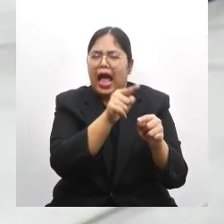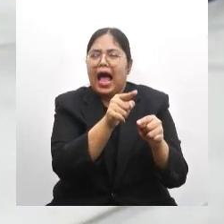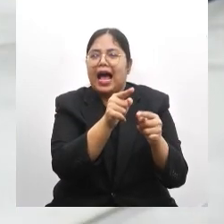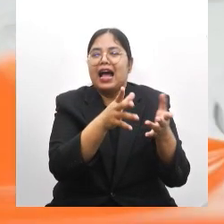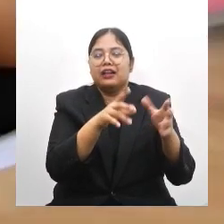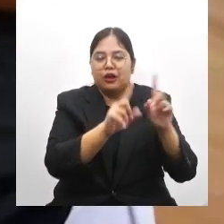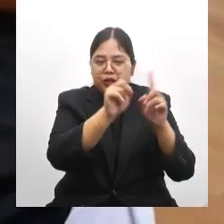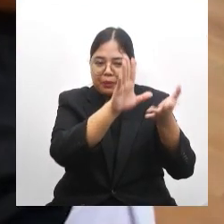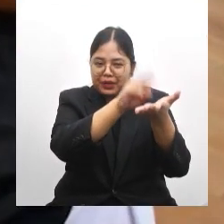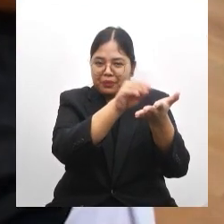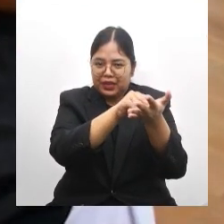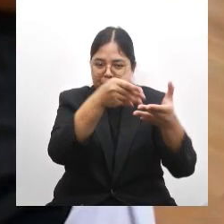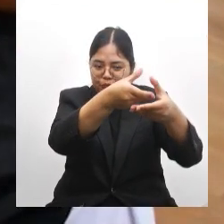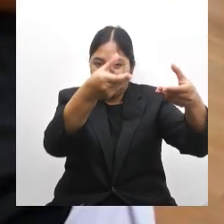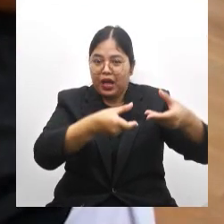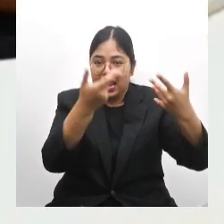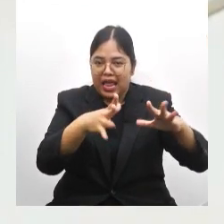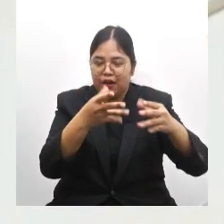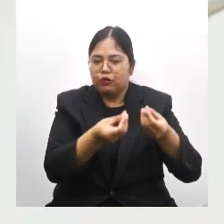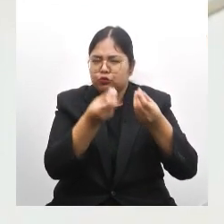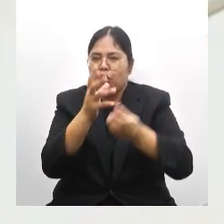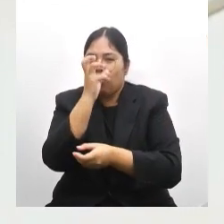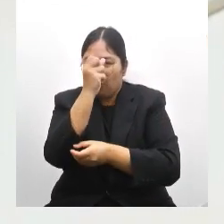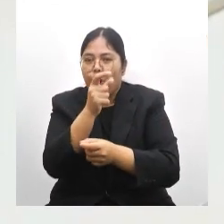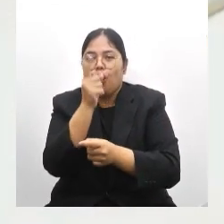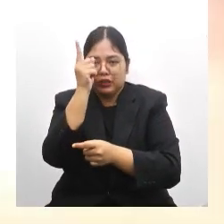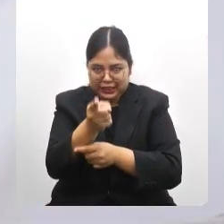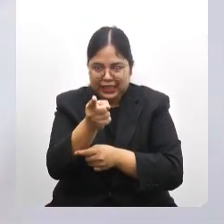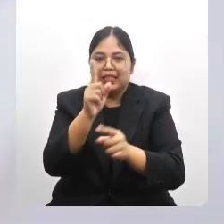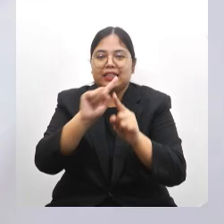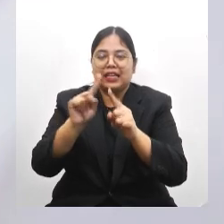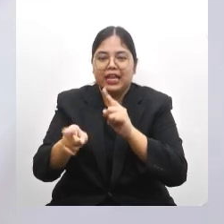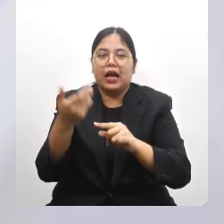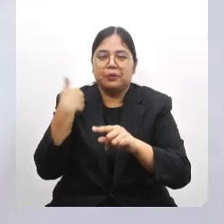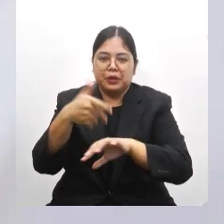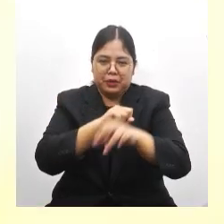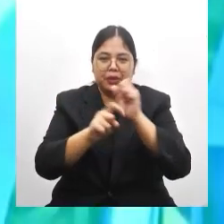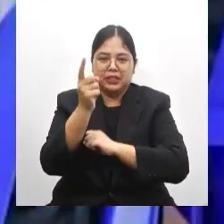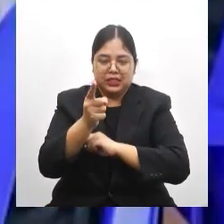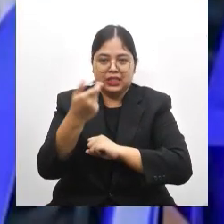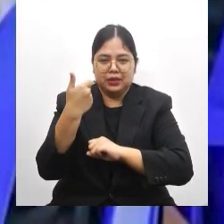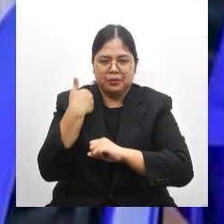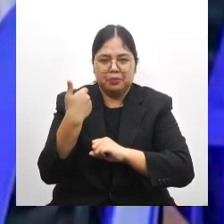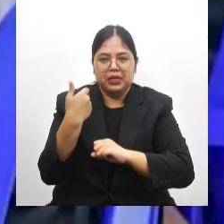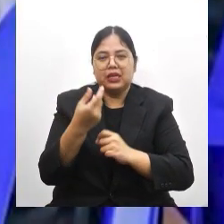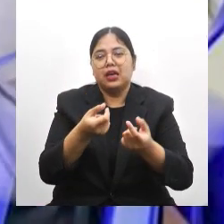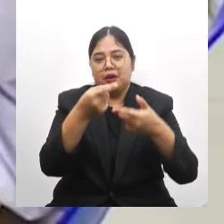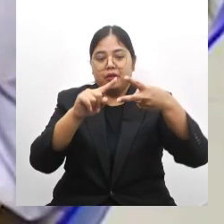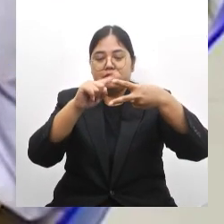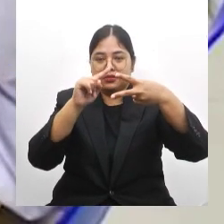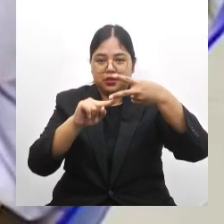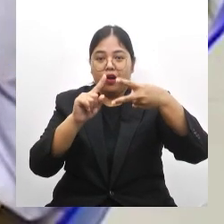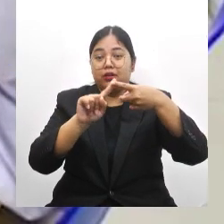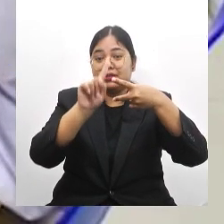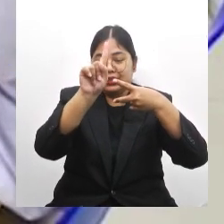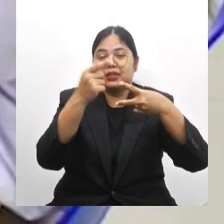ำนวัตกรรมไปทดลองใช้กับผู้เรียนซึ่งจุดเริ่มต้นในการได้มาซึ่งนวัตกรรมมี2รูปแบบรูปแบบที่